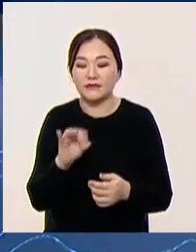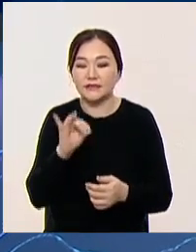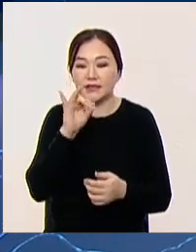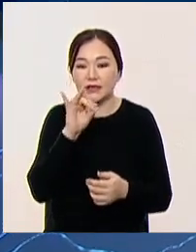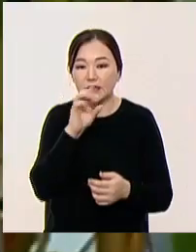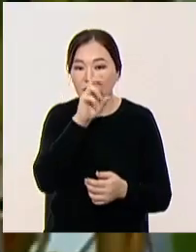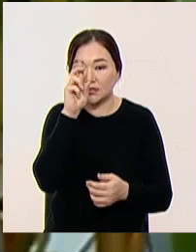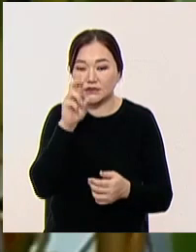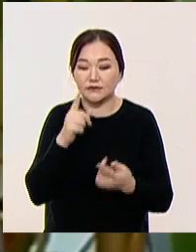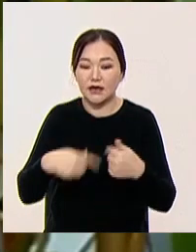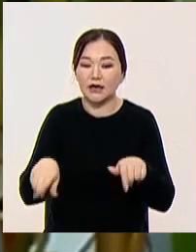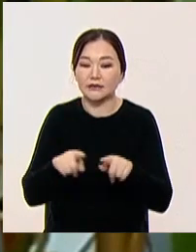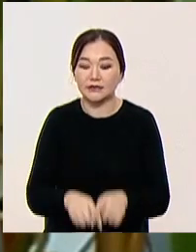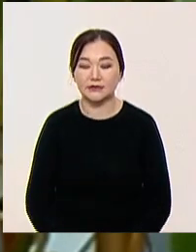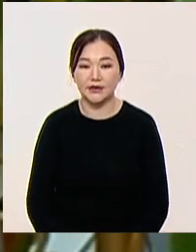сектора.